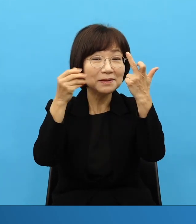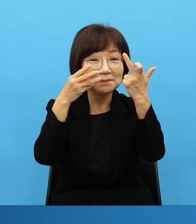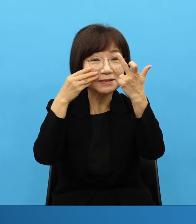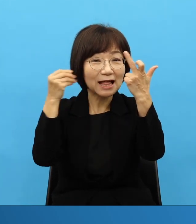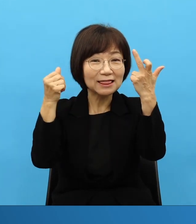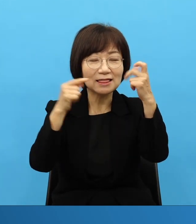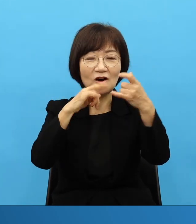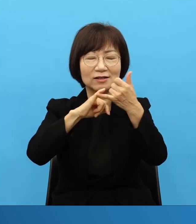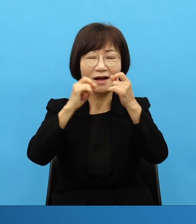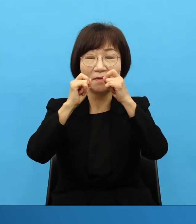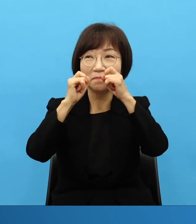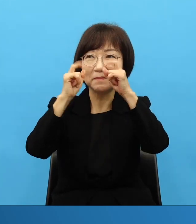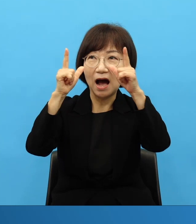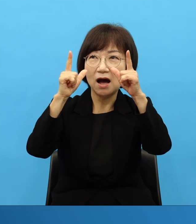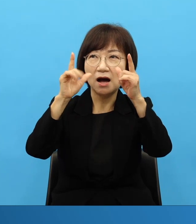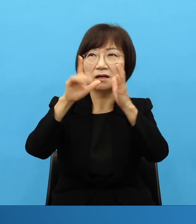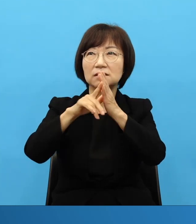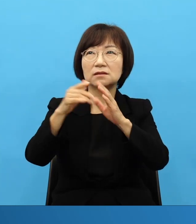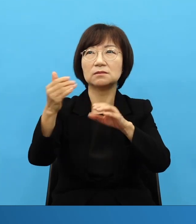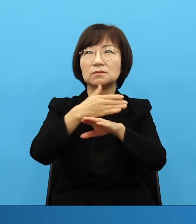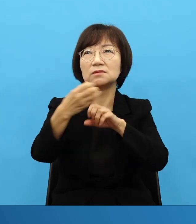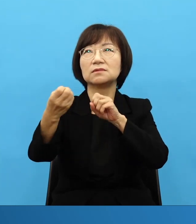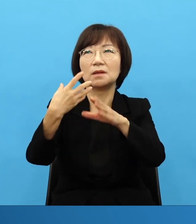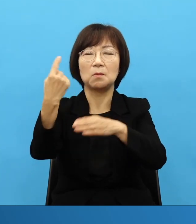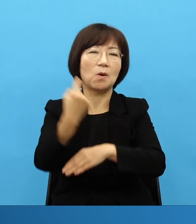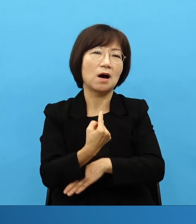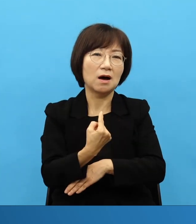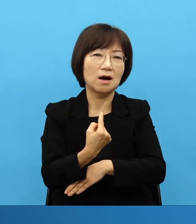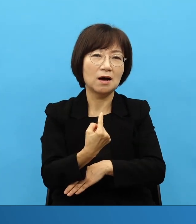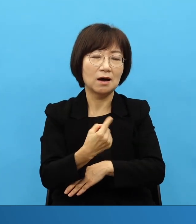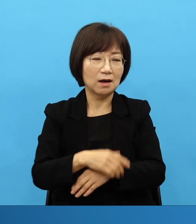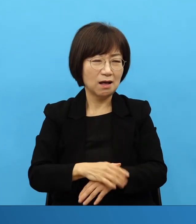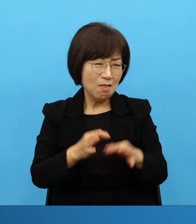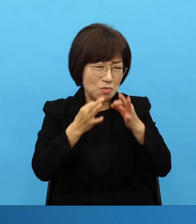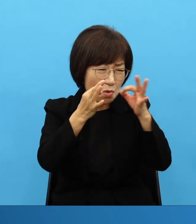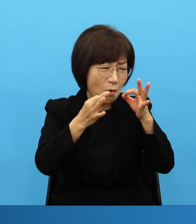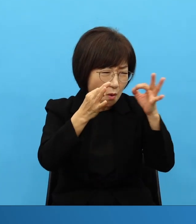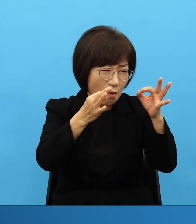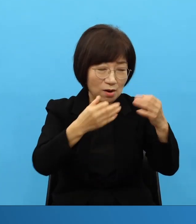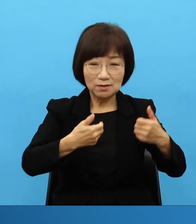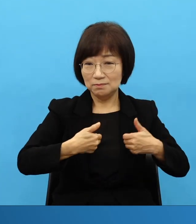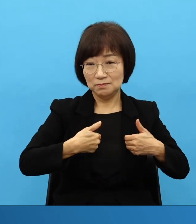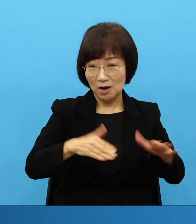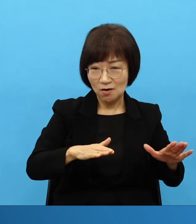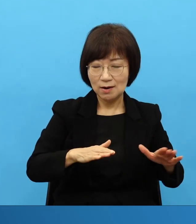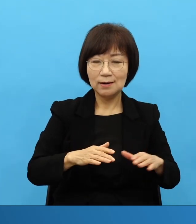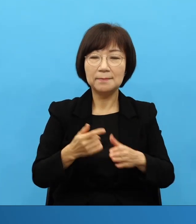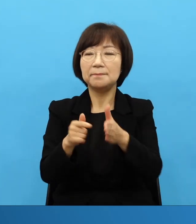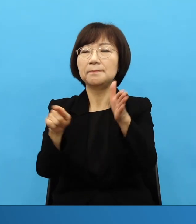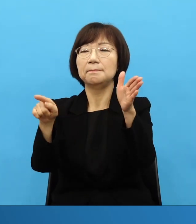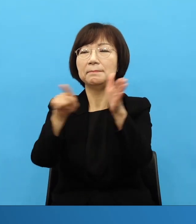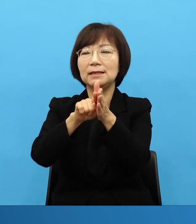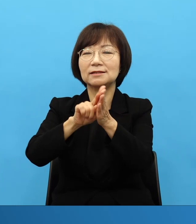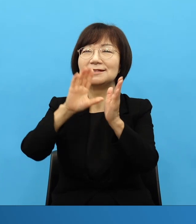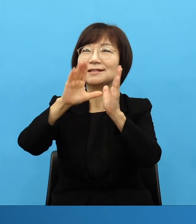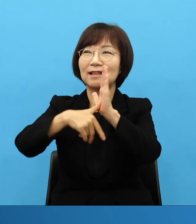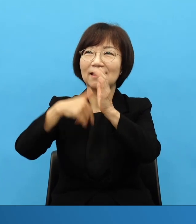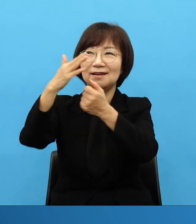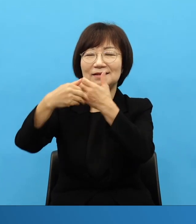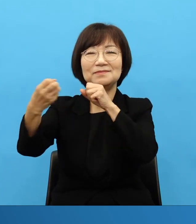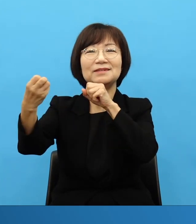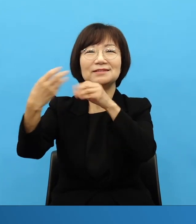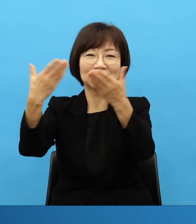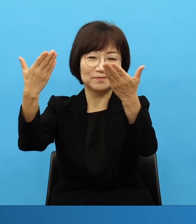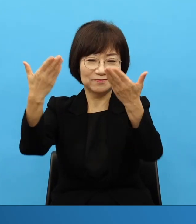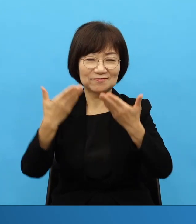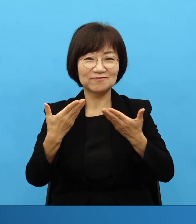은혜 감사합니까? 노력할 것도 노력해서 될 일이 아니에요. 믿으면 돼요. I was so thankful for God's grace, and it's not something for you to do by effort. All you have to simply